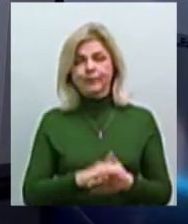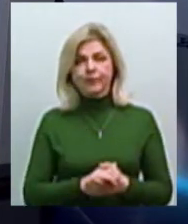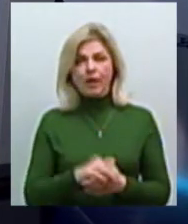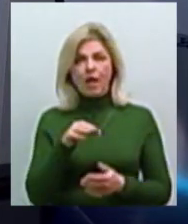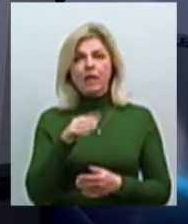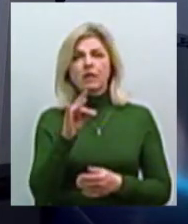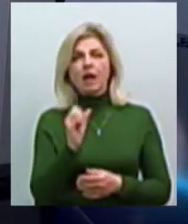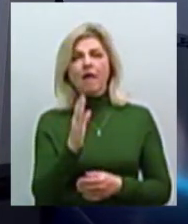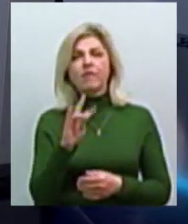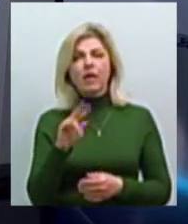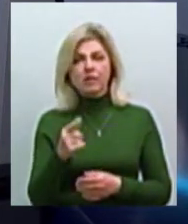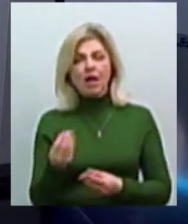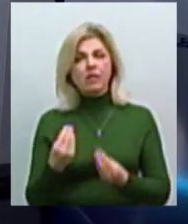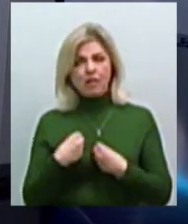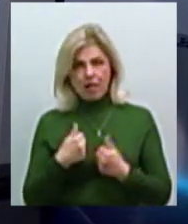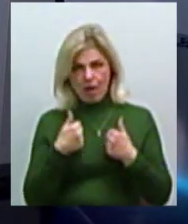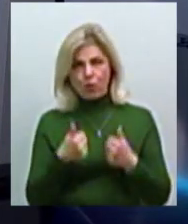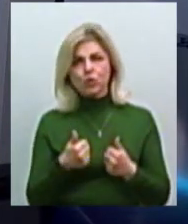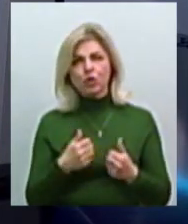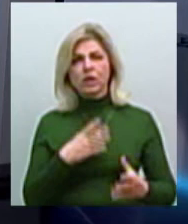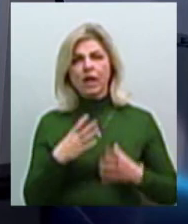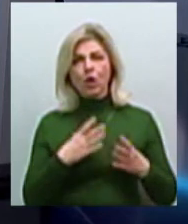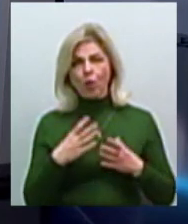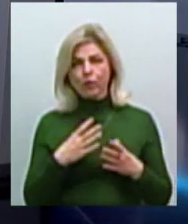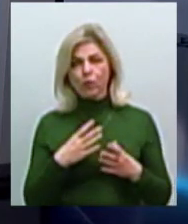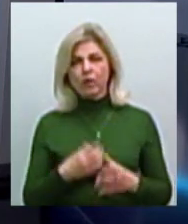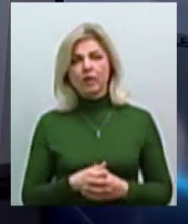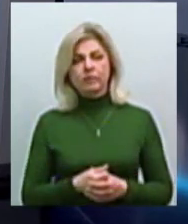хорошу тренування нам в цьому плані, так. Тому